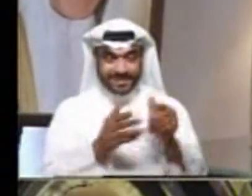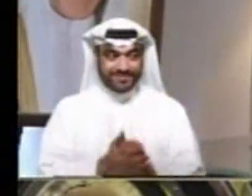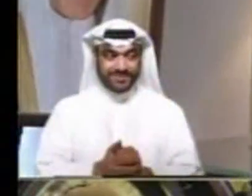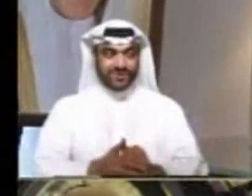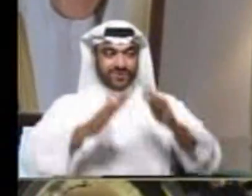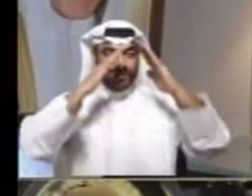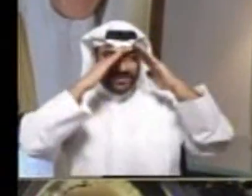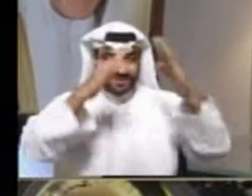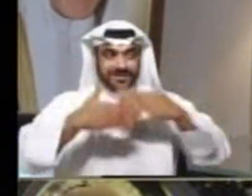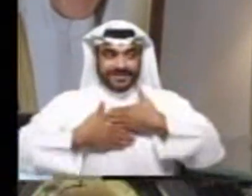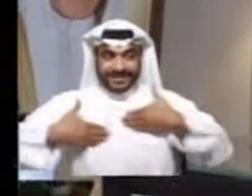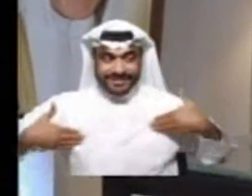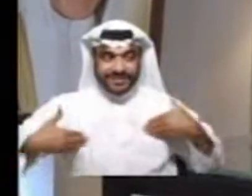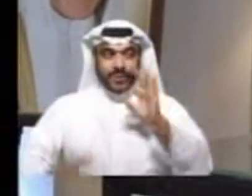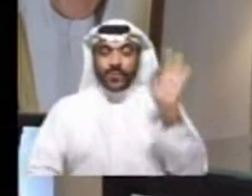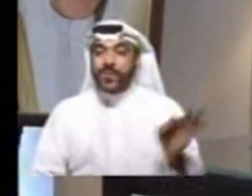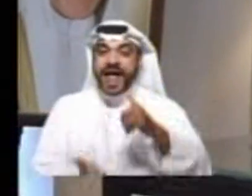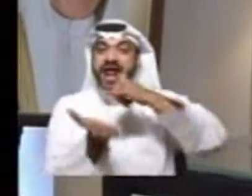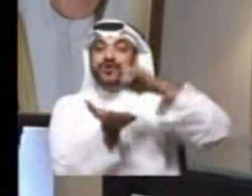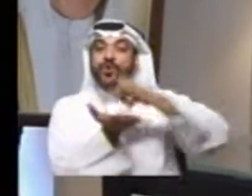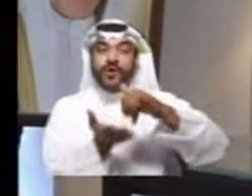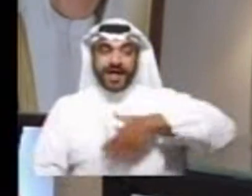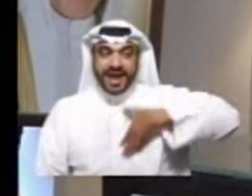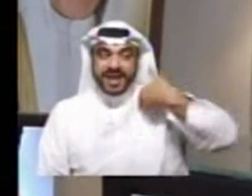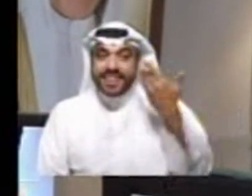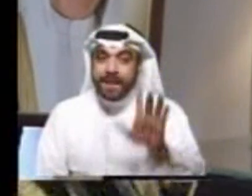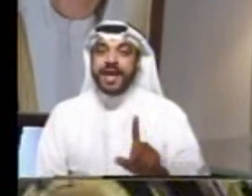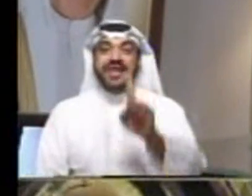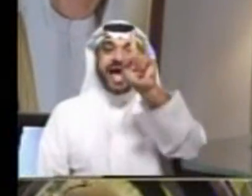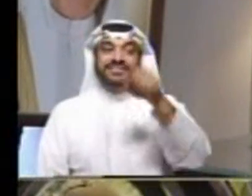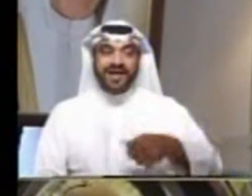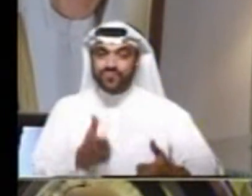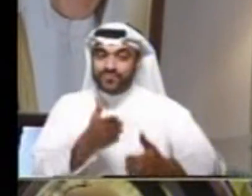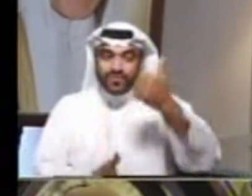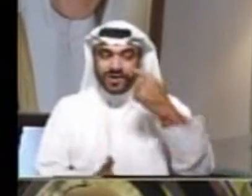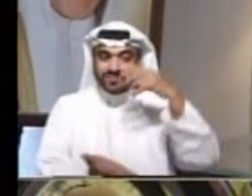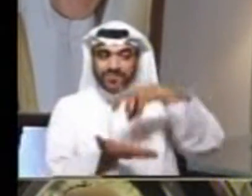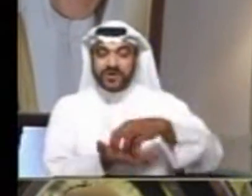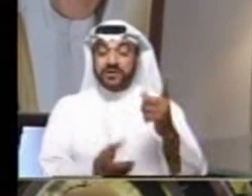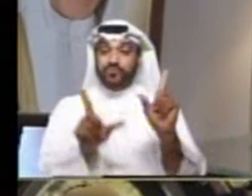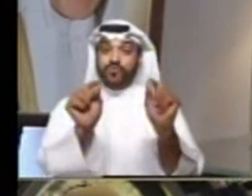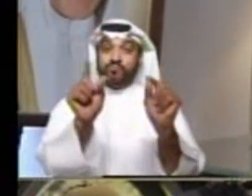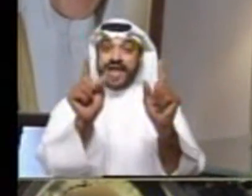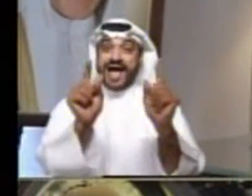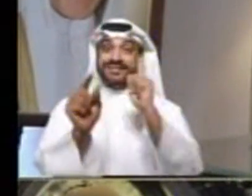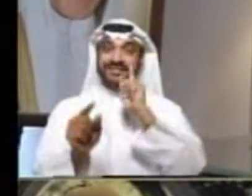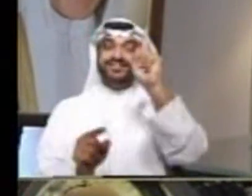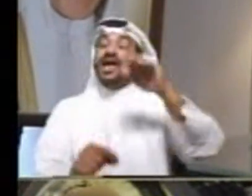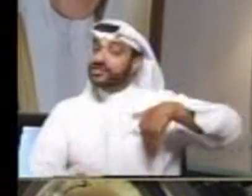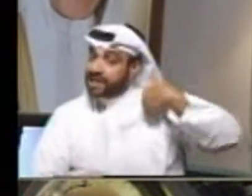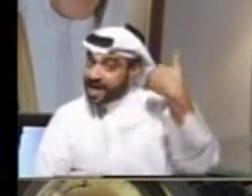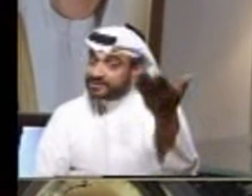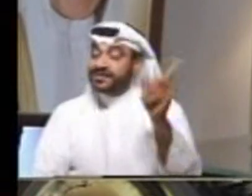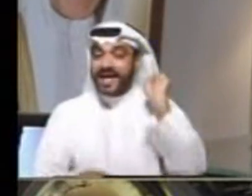نرحب بالقنصلية الكويتية في مدينة نيويورك، ونتمنى للقنصل العام التوفيق في مدينة نيويورك الرائعة، ونتطلع إلى المزيد